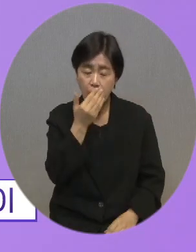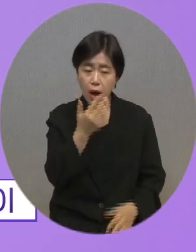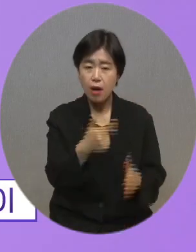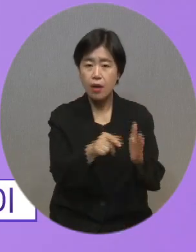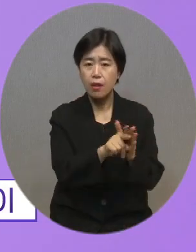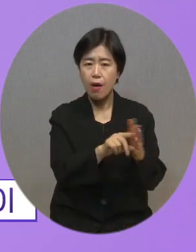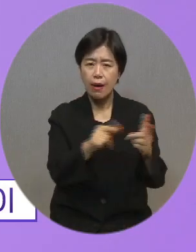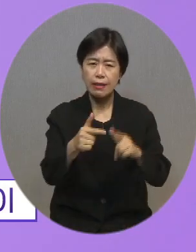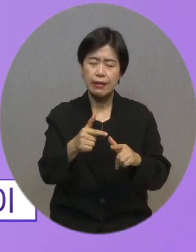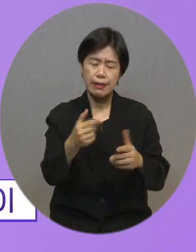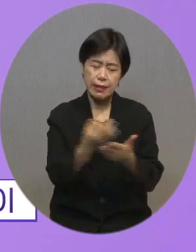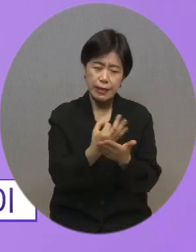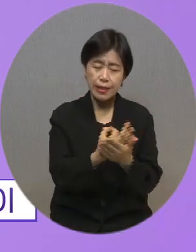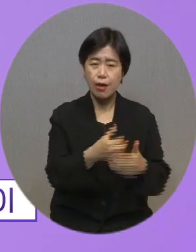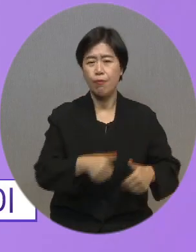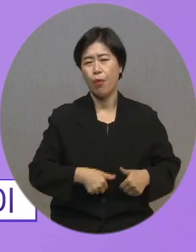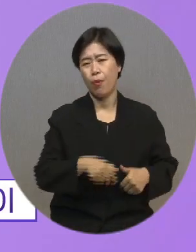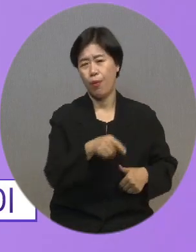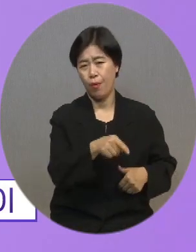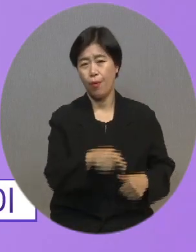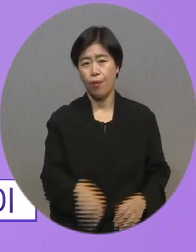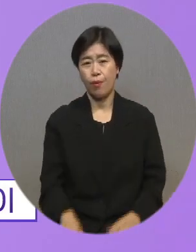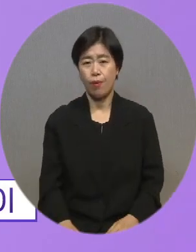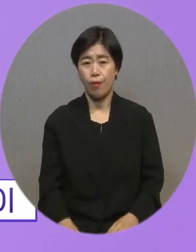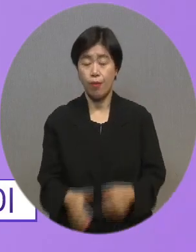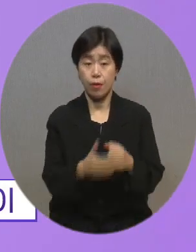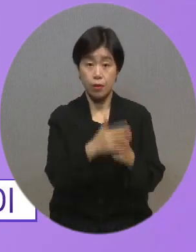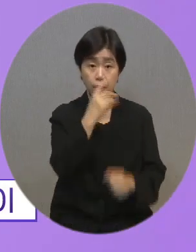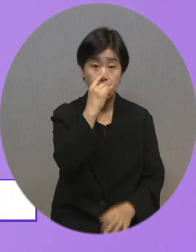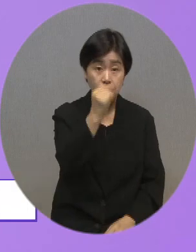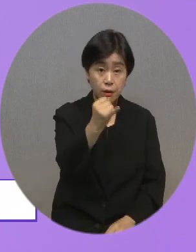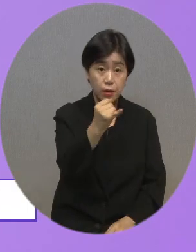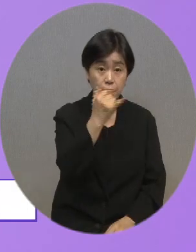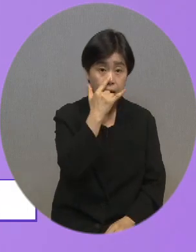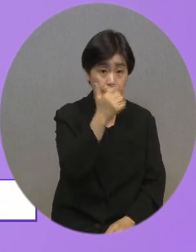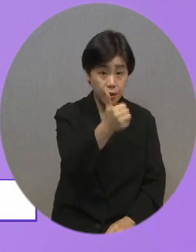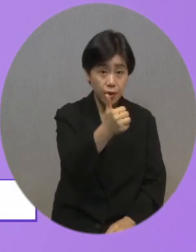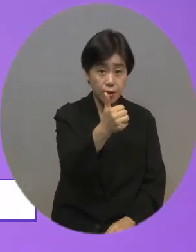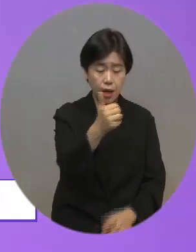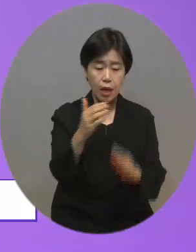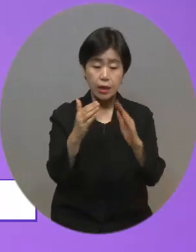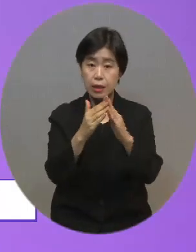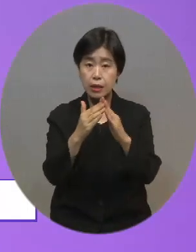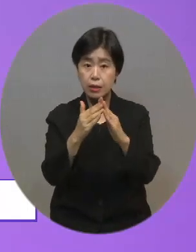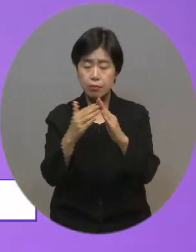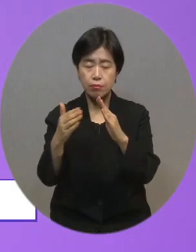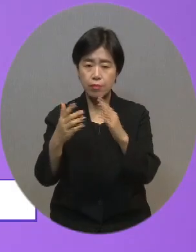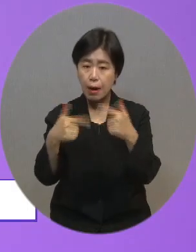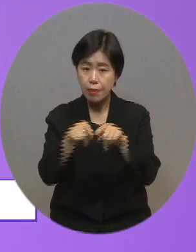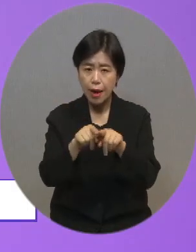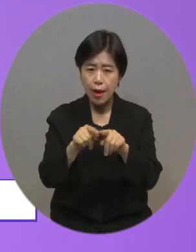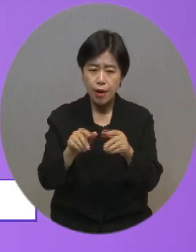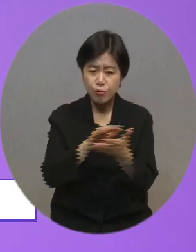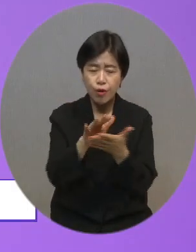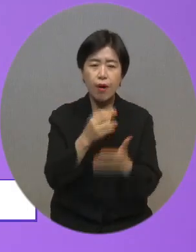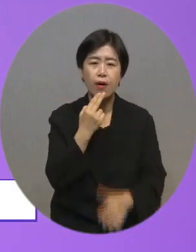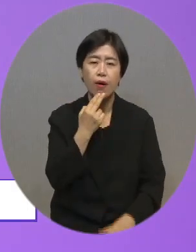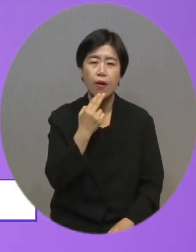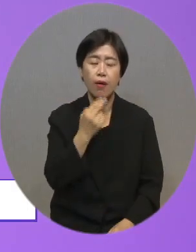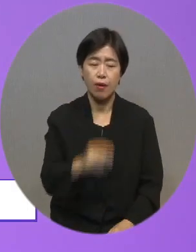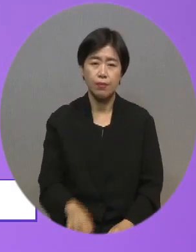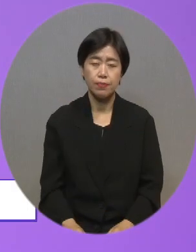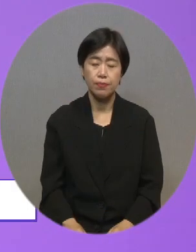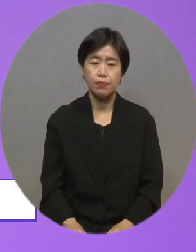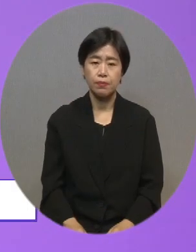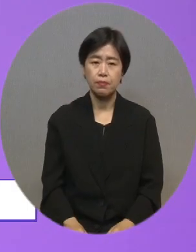이어나가는 집안들이 많은데, 그렇기 때문에 그 어머니나 아버지들이 집안을 비우고 아이들끼리 그 지내야 되는 어떤 뭐